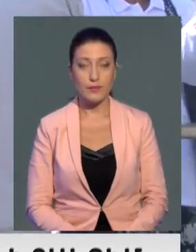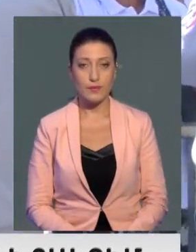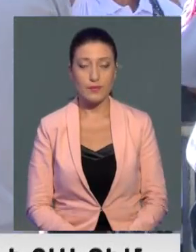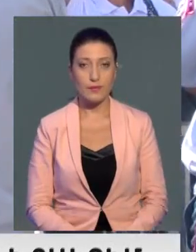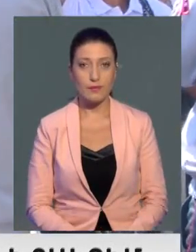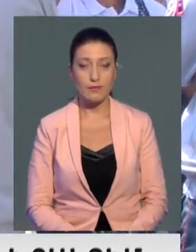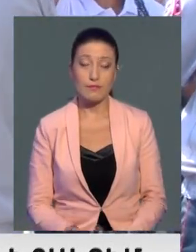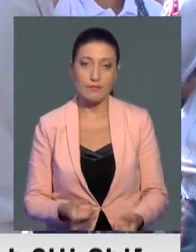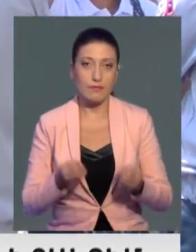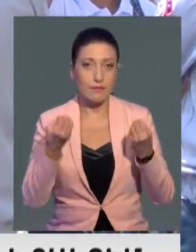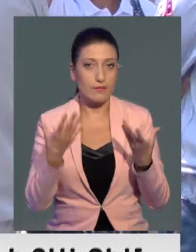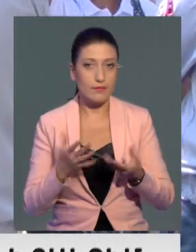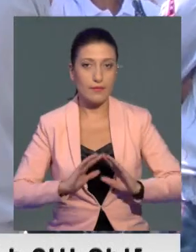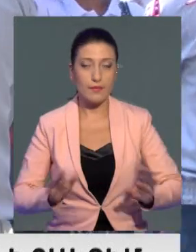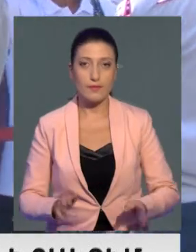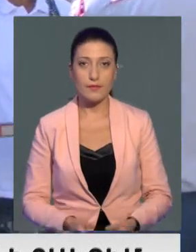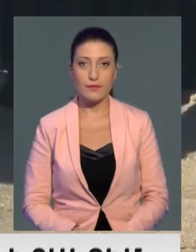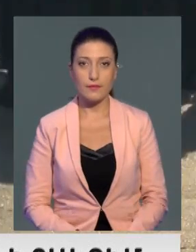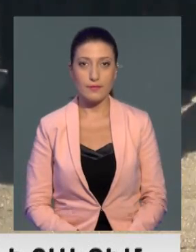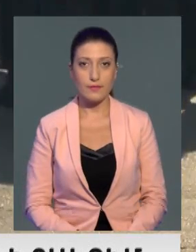այս պայն այսքան էլ առավ։